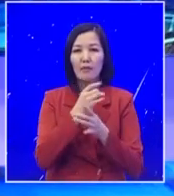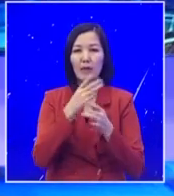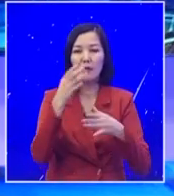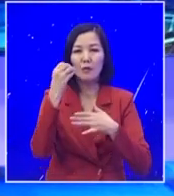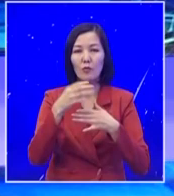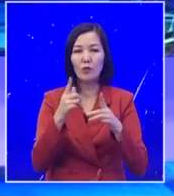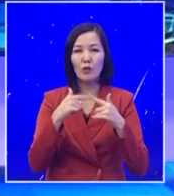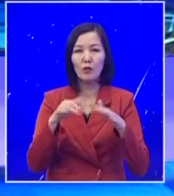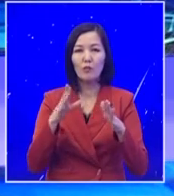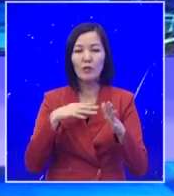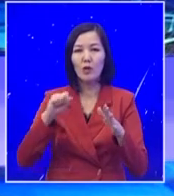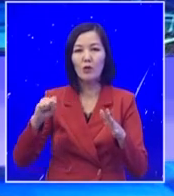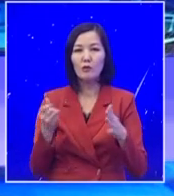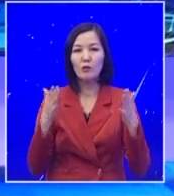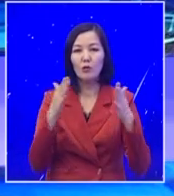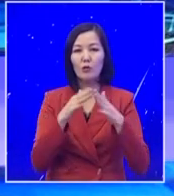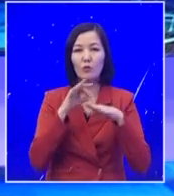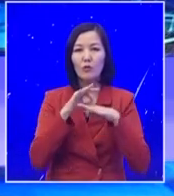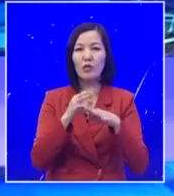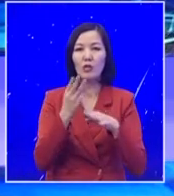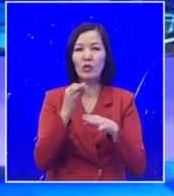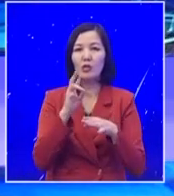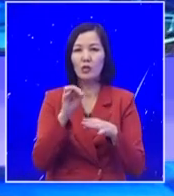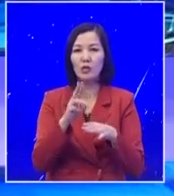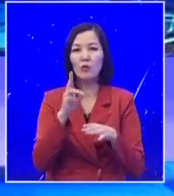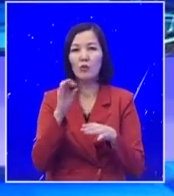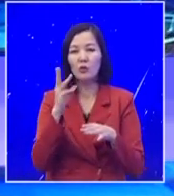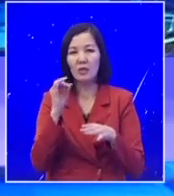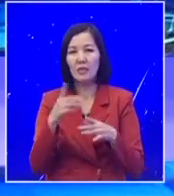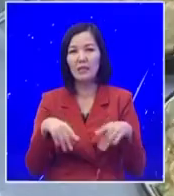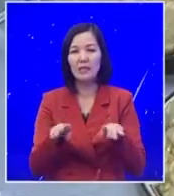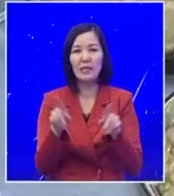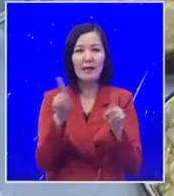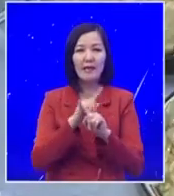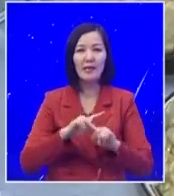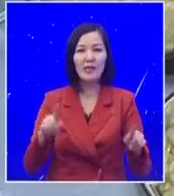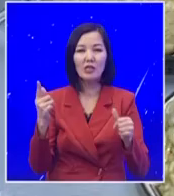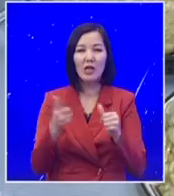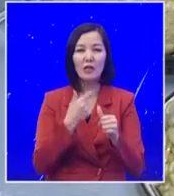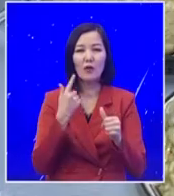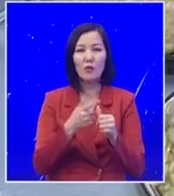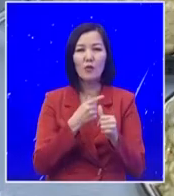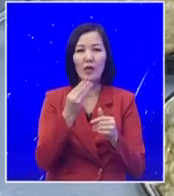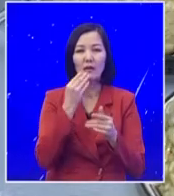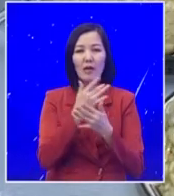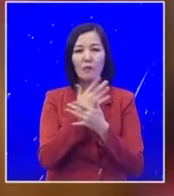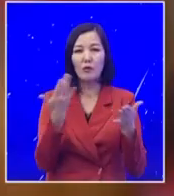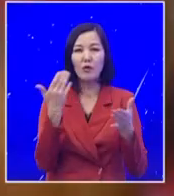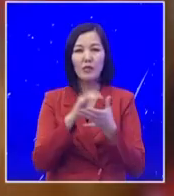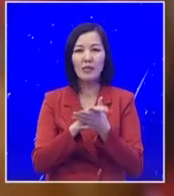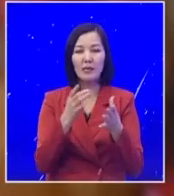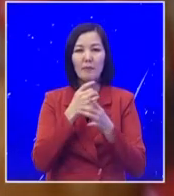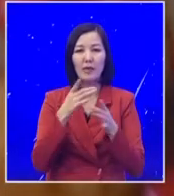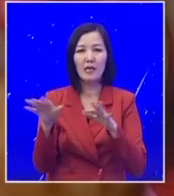ұйымдастырды. Достық үйінде өткен шарада шекшек, үш пошмақ, қош телесінде ерекше атаудағы тағам түрлері таныстырылды. Мерекелік